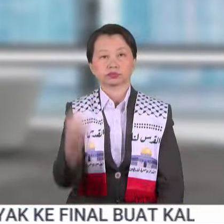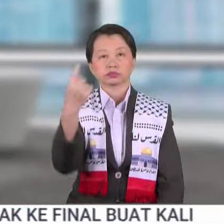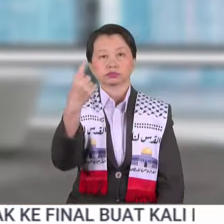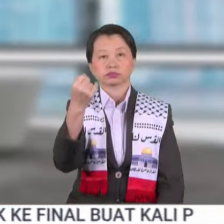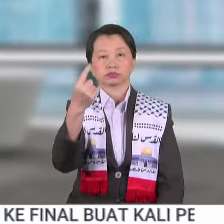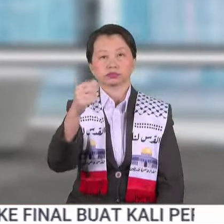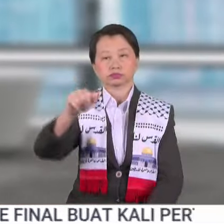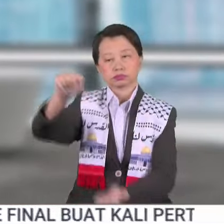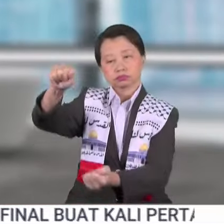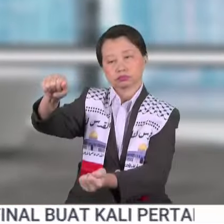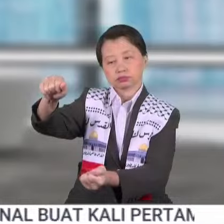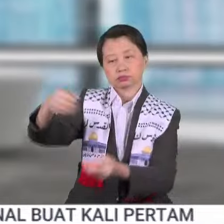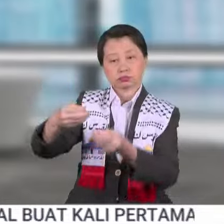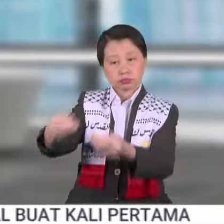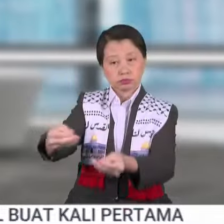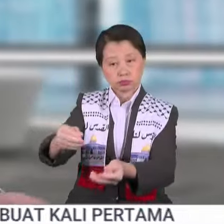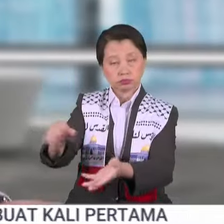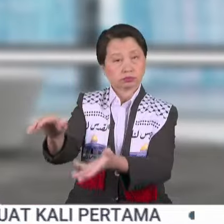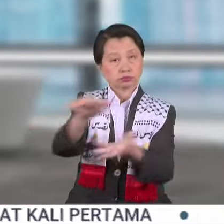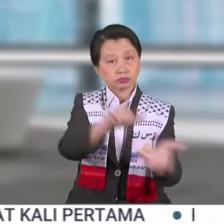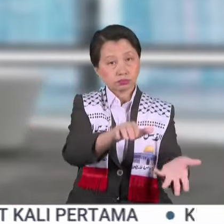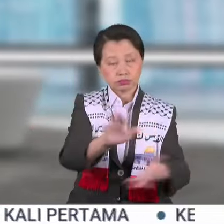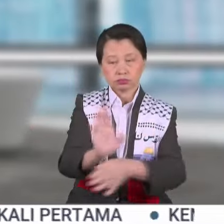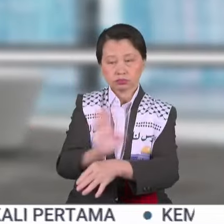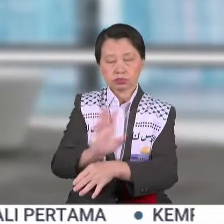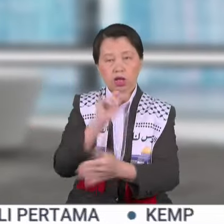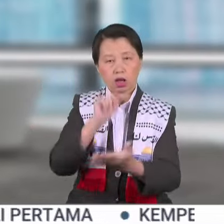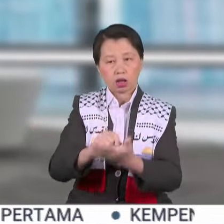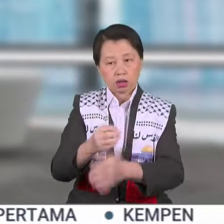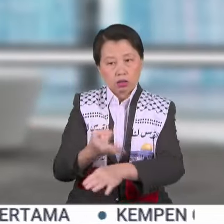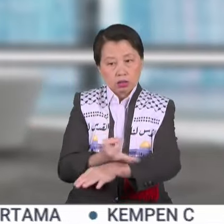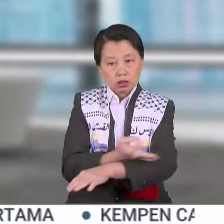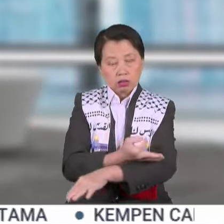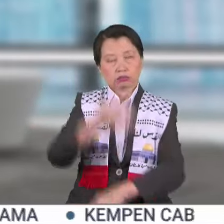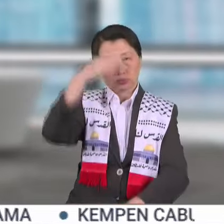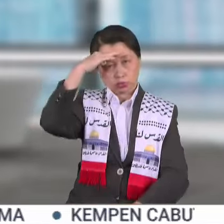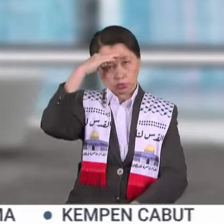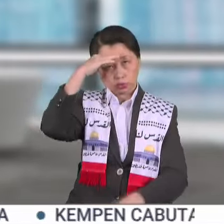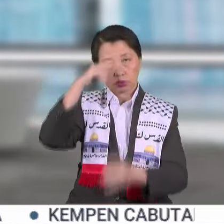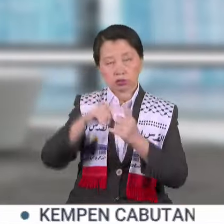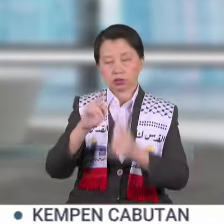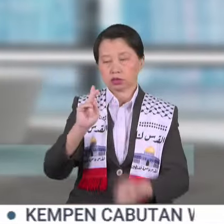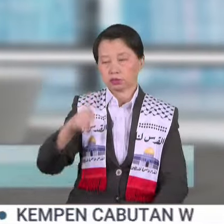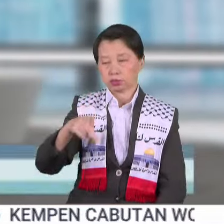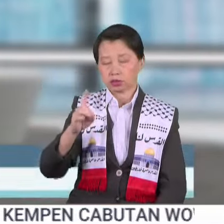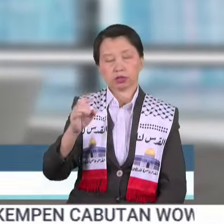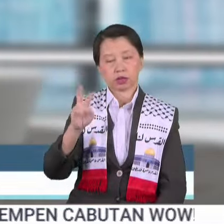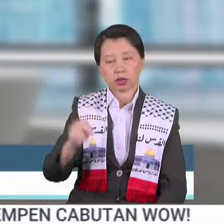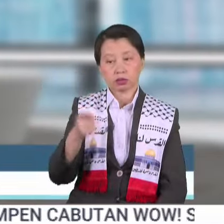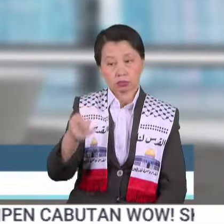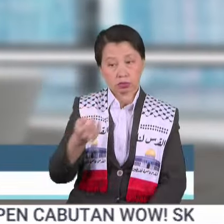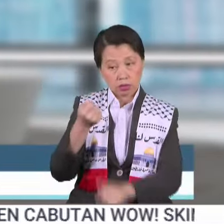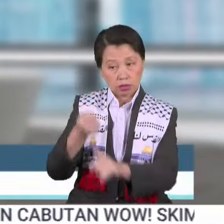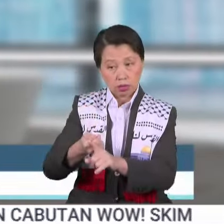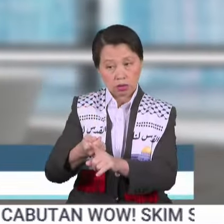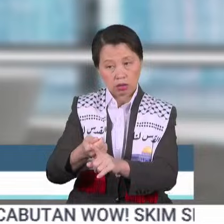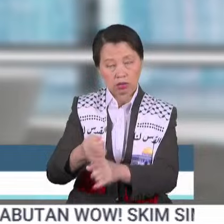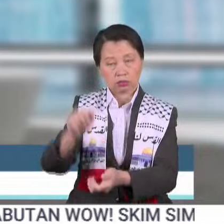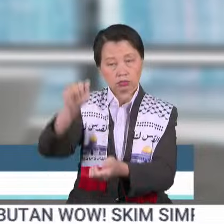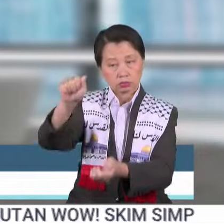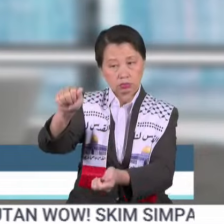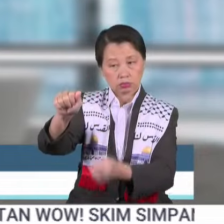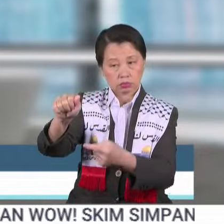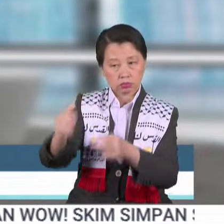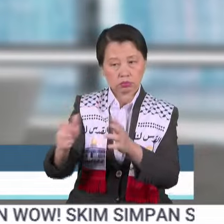11 notis dikeluarkan kepada pembekal dan peniaga ayam segar di Johor oleh KPDN semalam. Mereka diarah mengemukakan notis